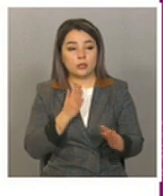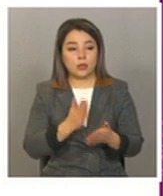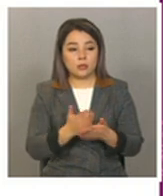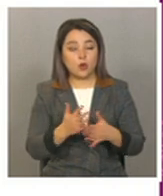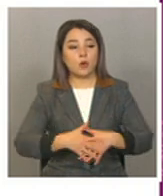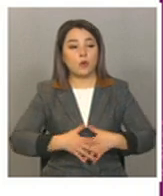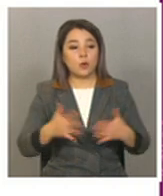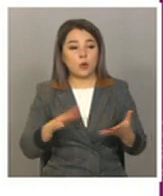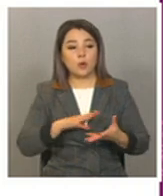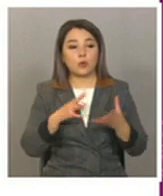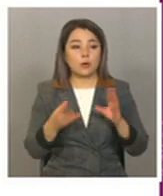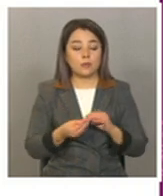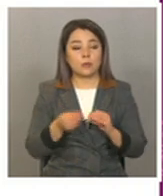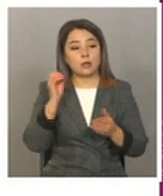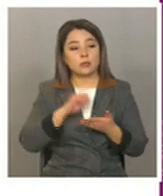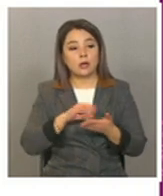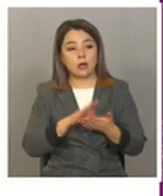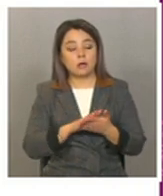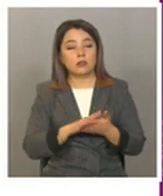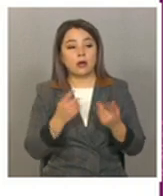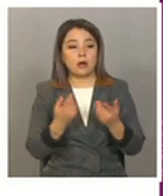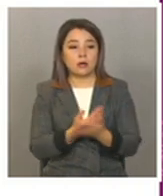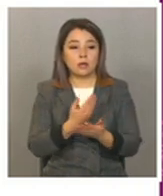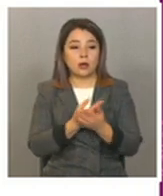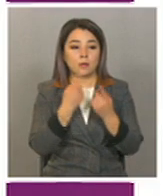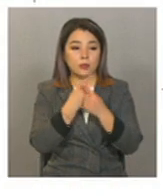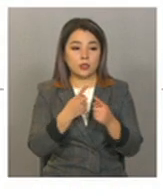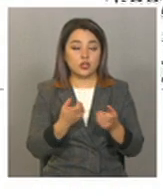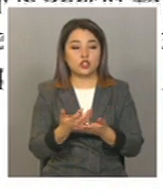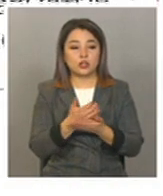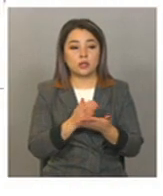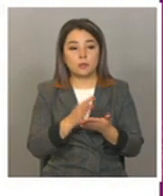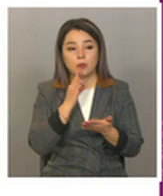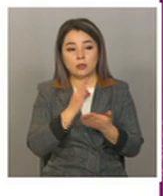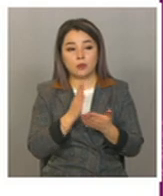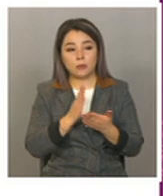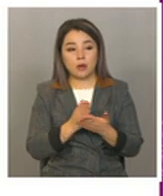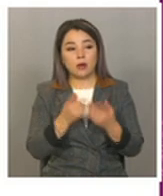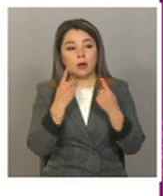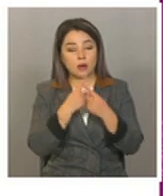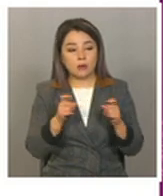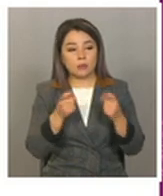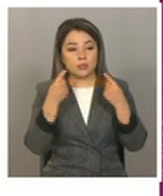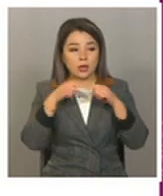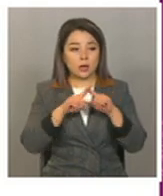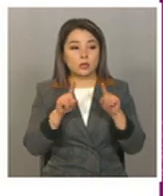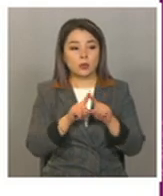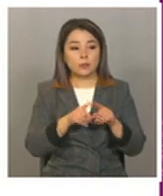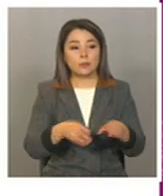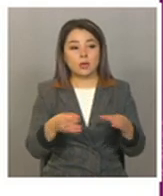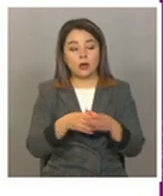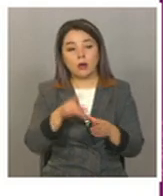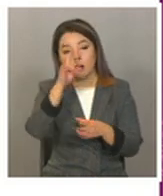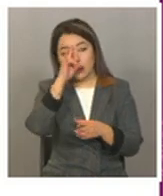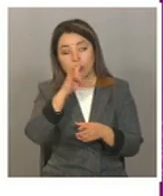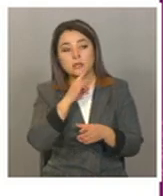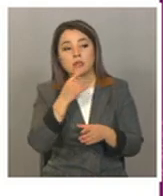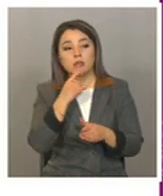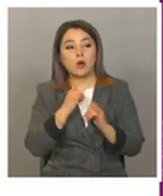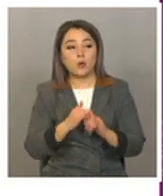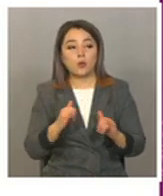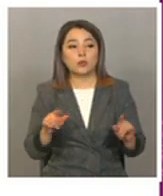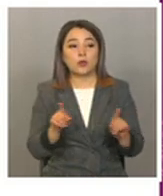үлкен көлемдегі сандық ақпараттың жинақталуына алып келеді. Ақпараттық технологиялар қазақ тілінің